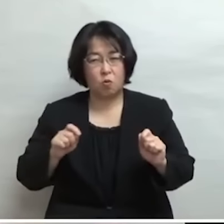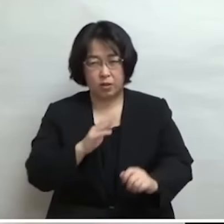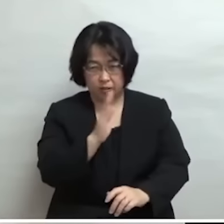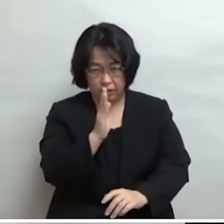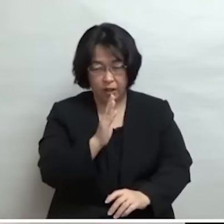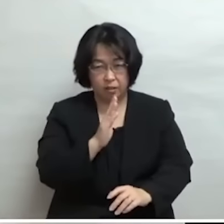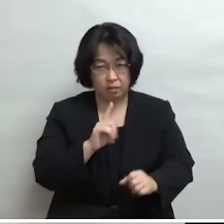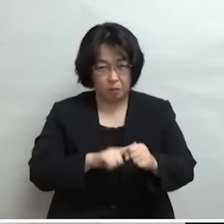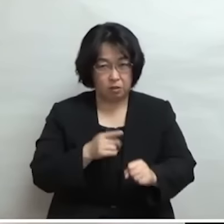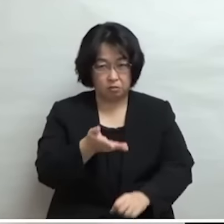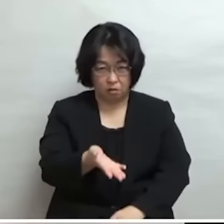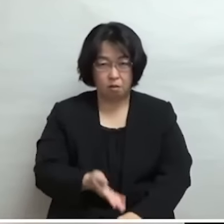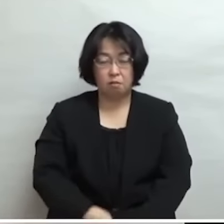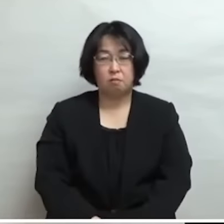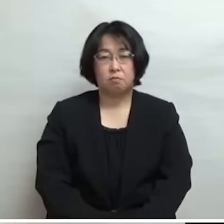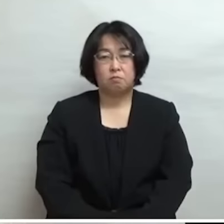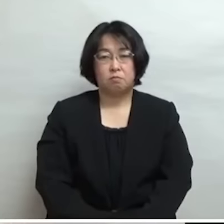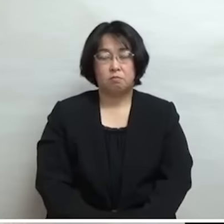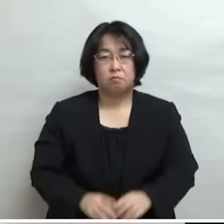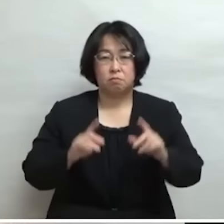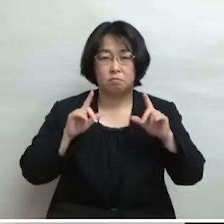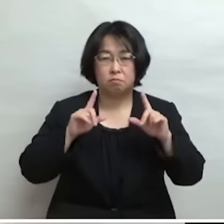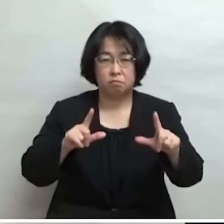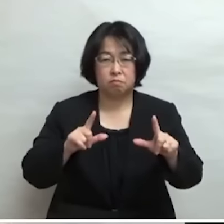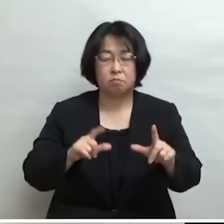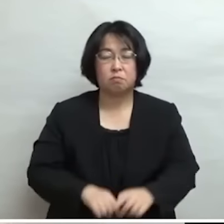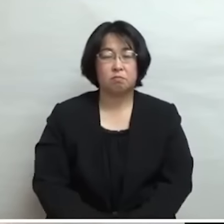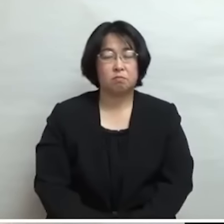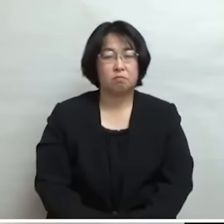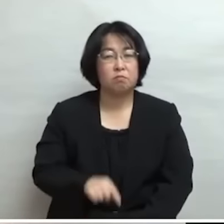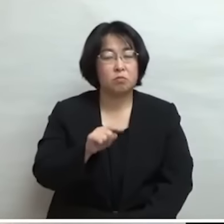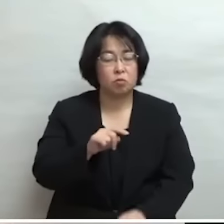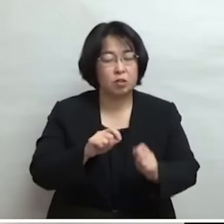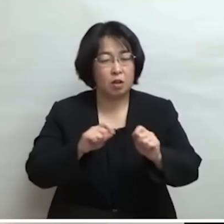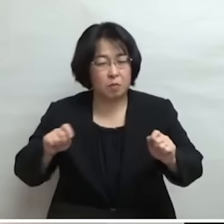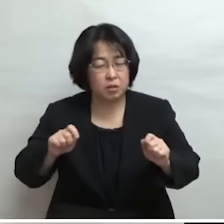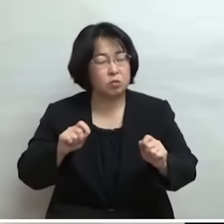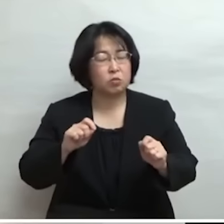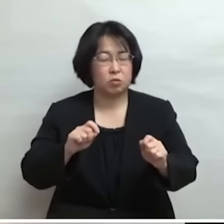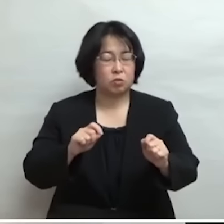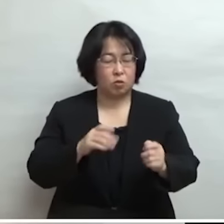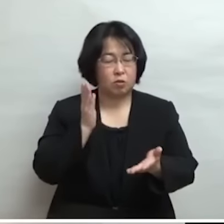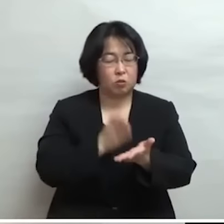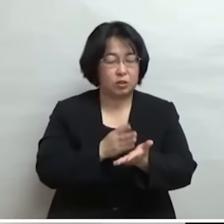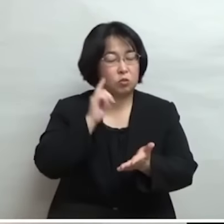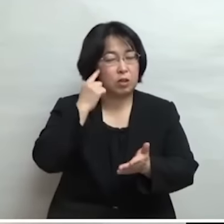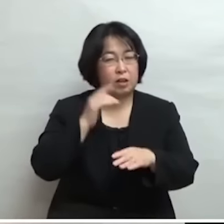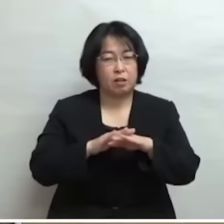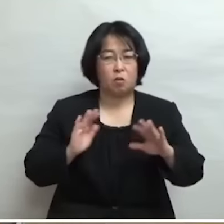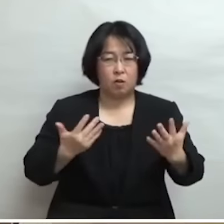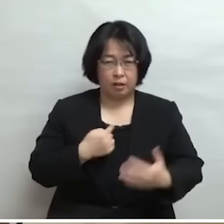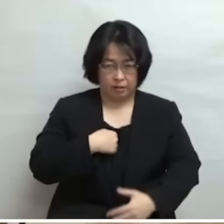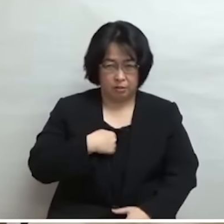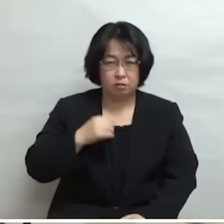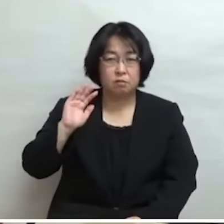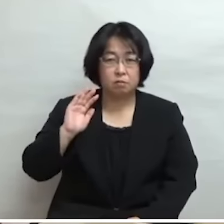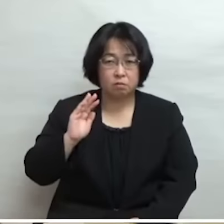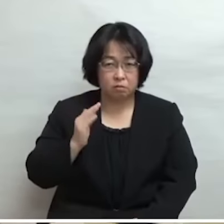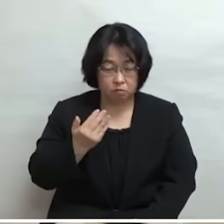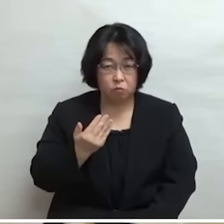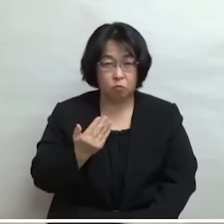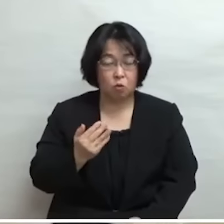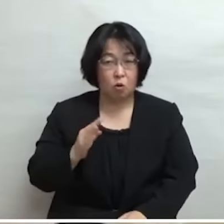か。 どうぞ。特にそういう意図は全然、全くございません。ただうちとしましては、